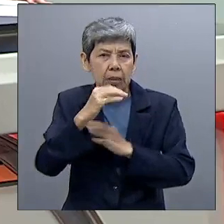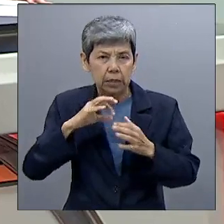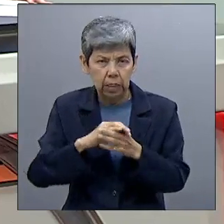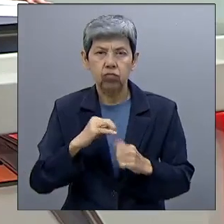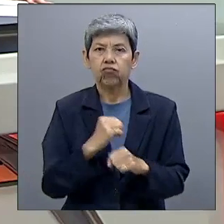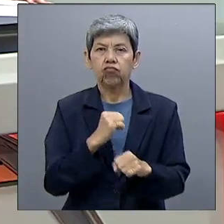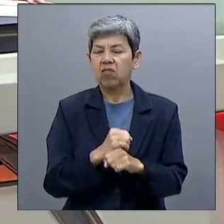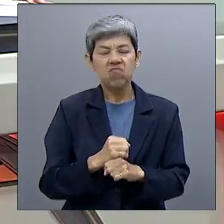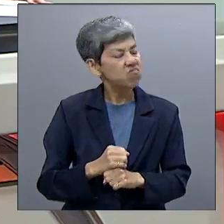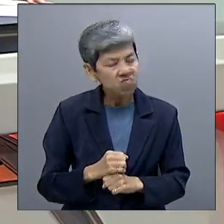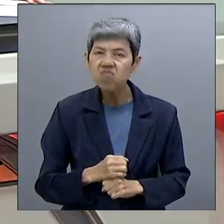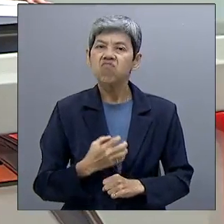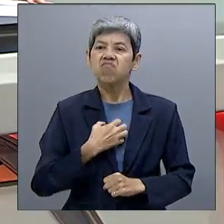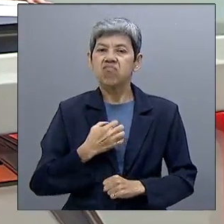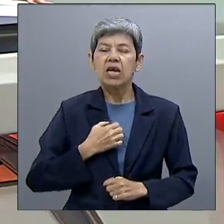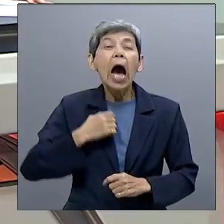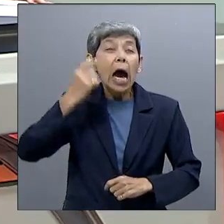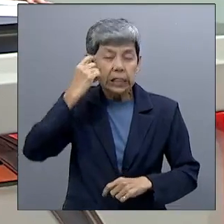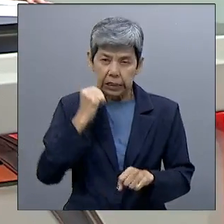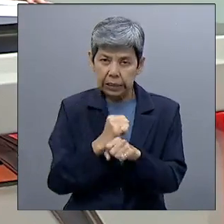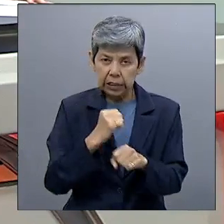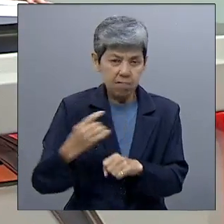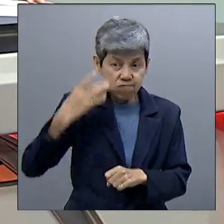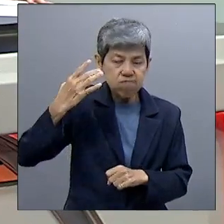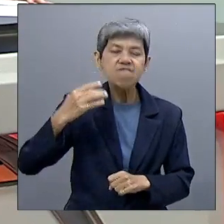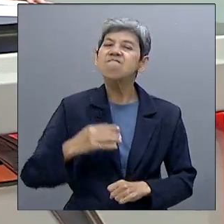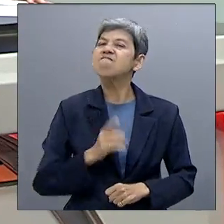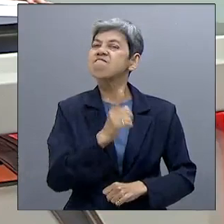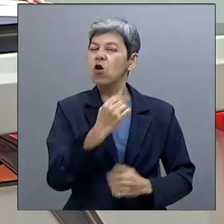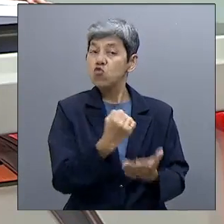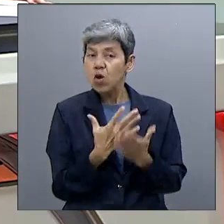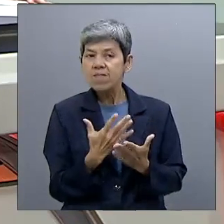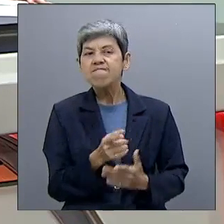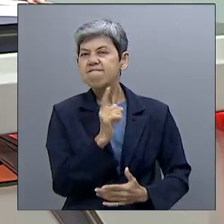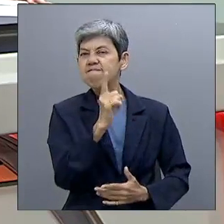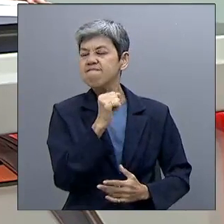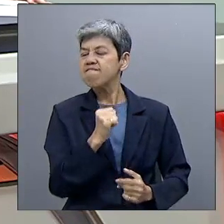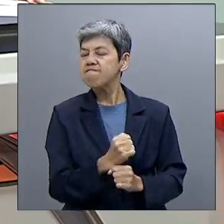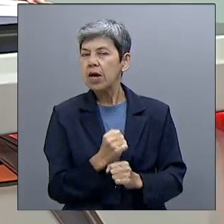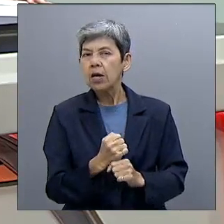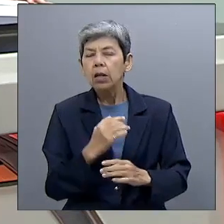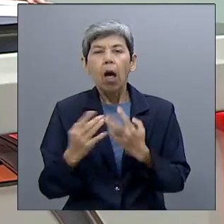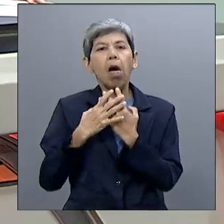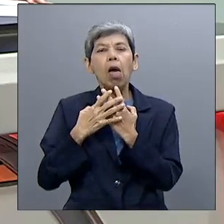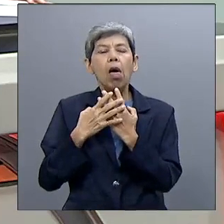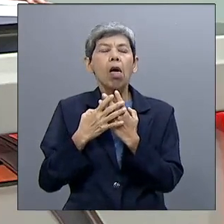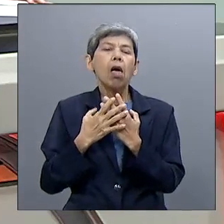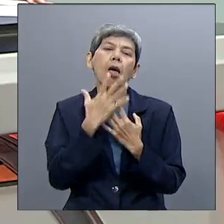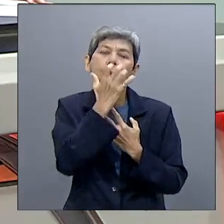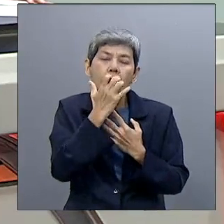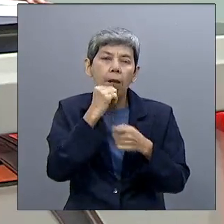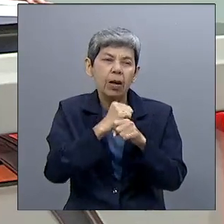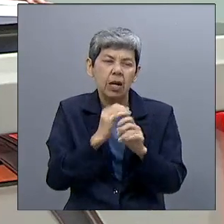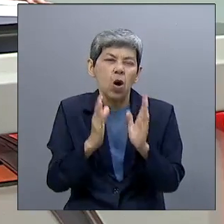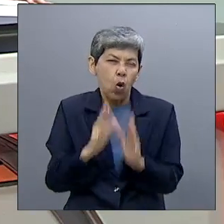ออกมาเอาคืนคนที่เขาเชื่อว่าหักหลังไม่ยอมช่วยเหลือจนทำให้เขาถูกส่งตัวเข้าสู่เรือนจำก็เป็น 2